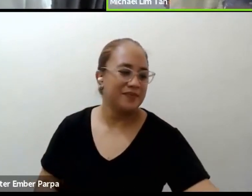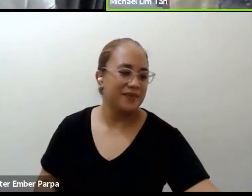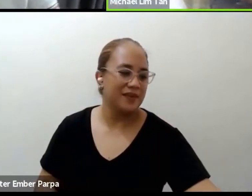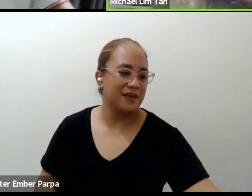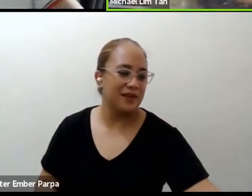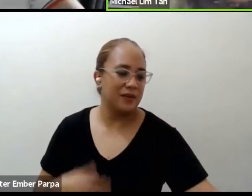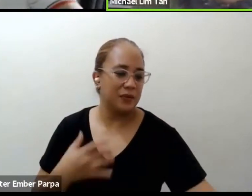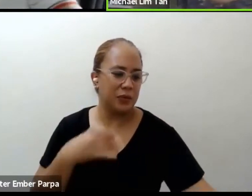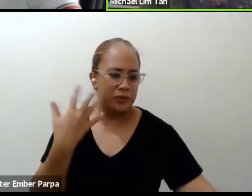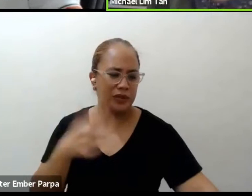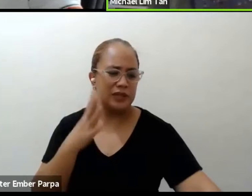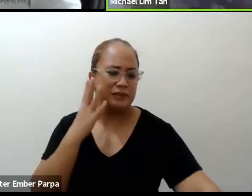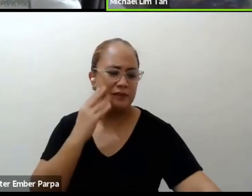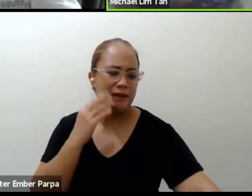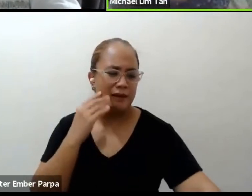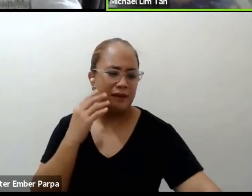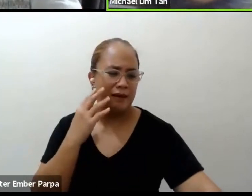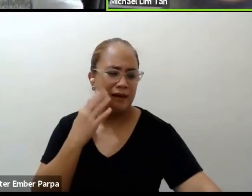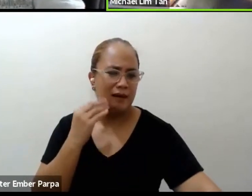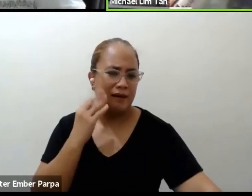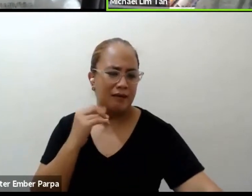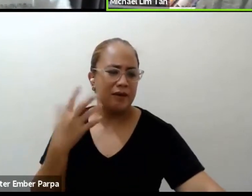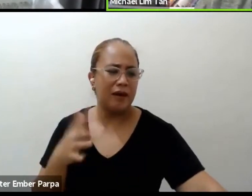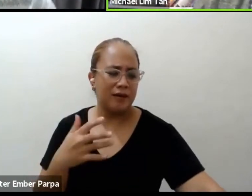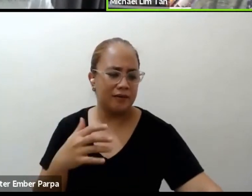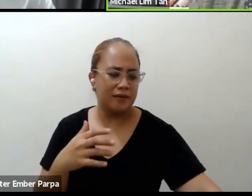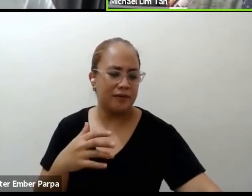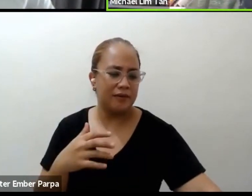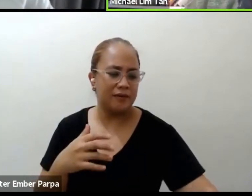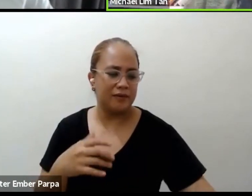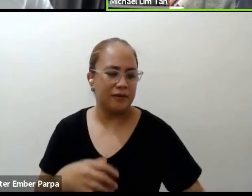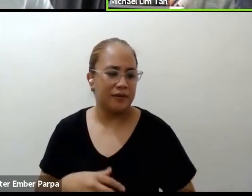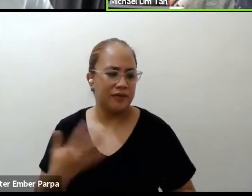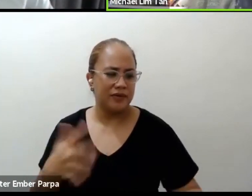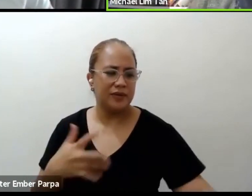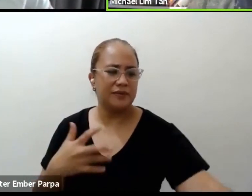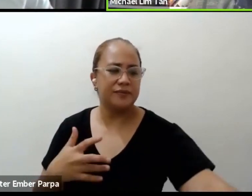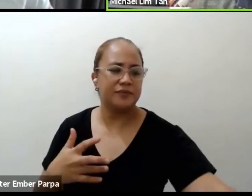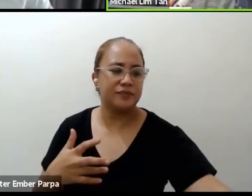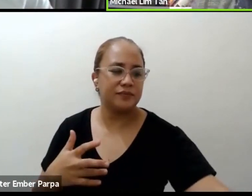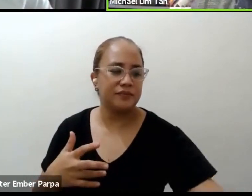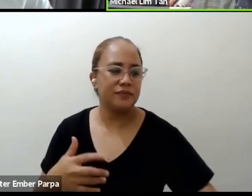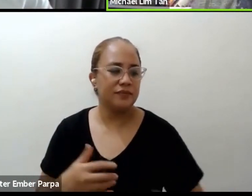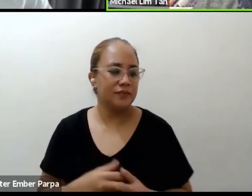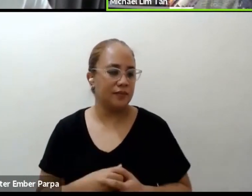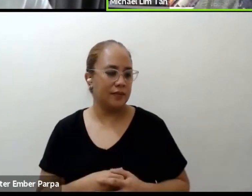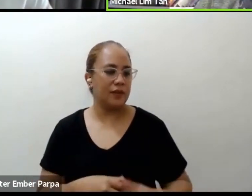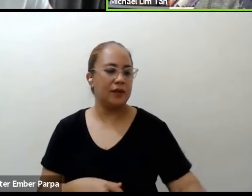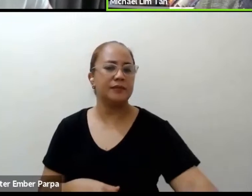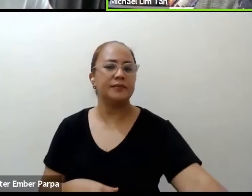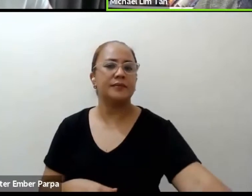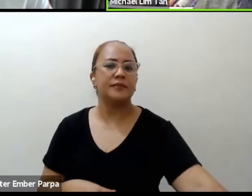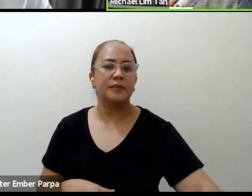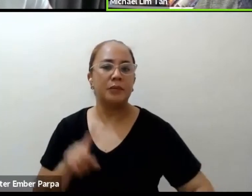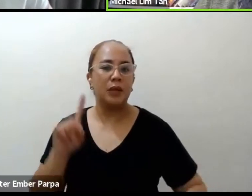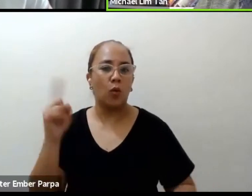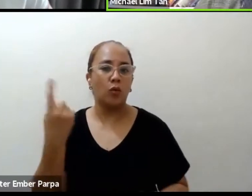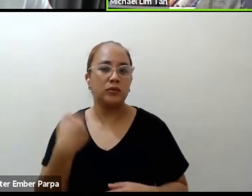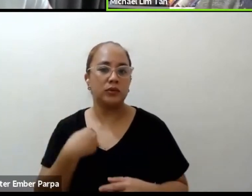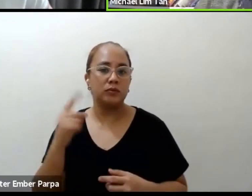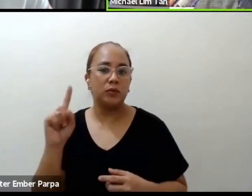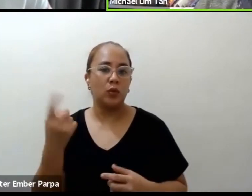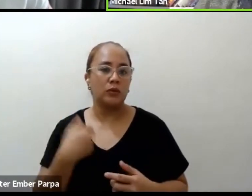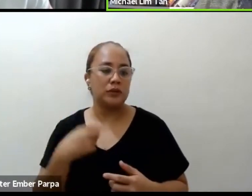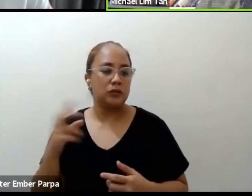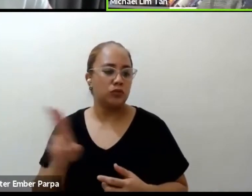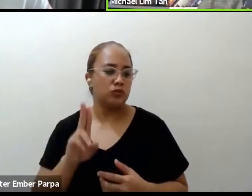Nakaranas din tayo ng babaeng presidente na hindi okay. But I just wanted to use